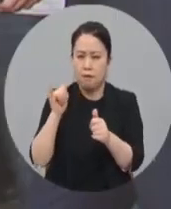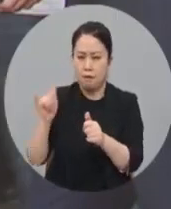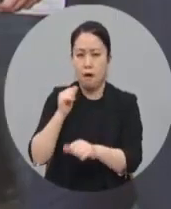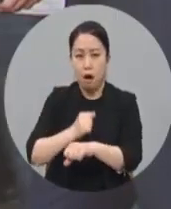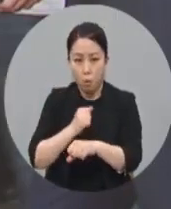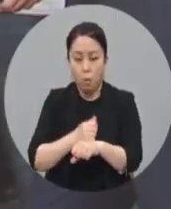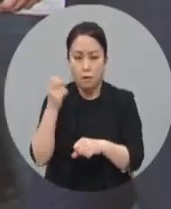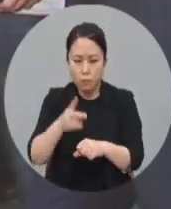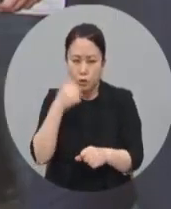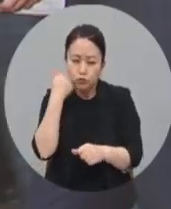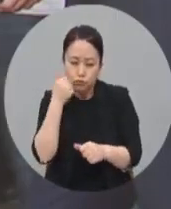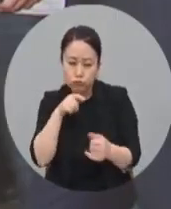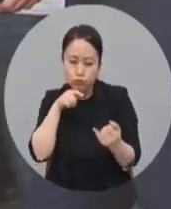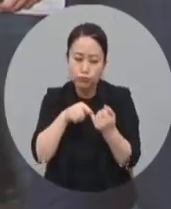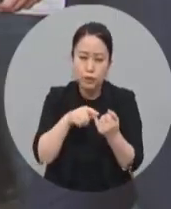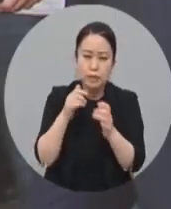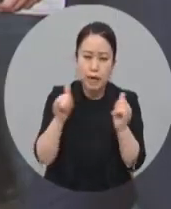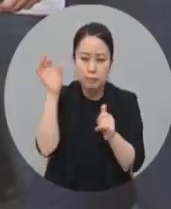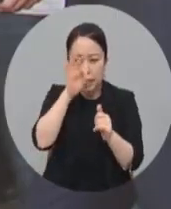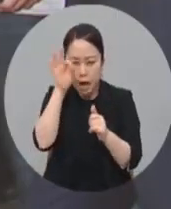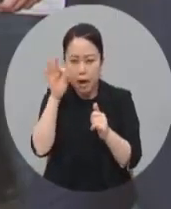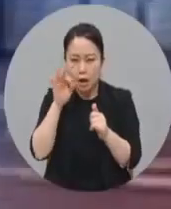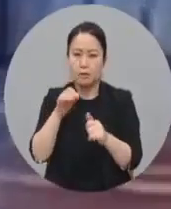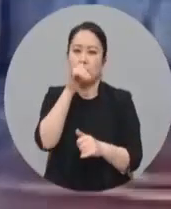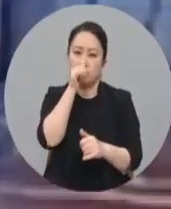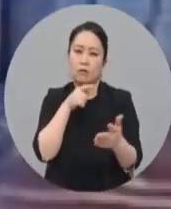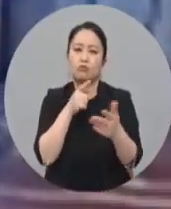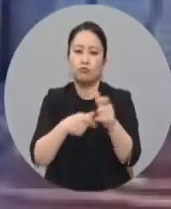물색했던 것으로 드러났습니다. 조민희 기자가 취재했습니다.